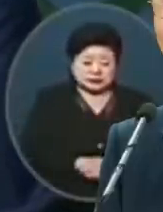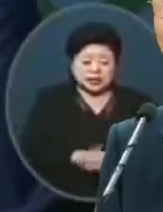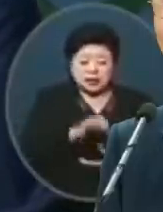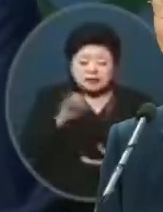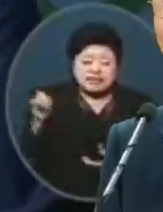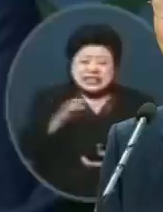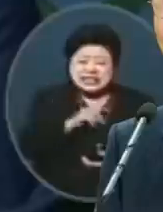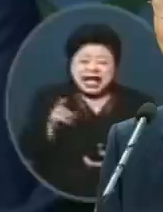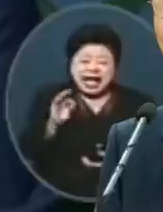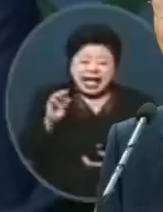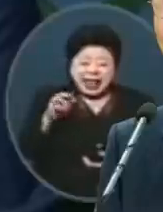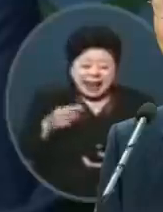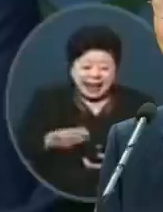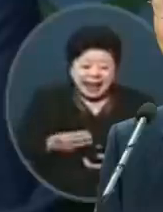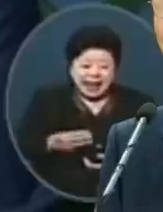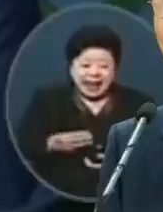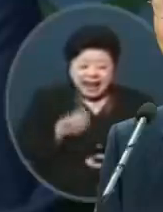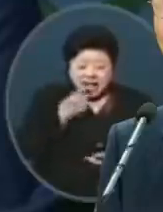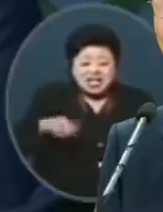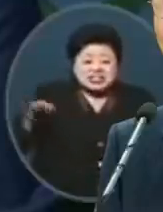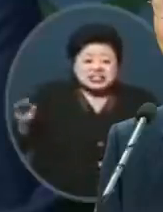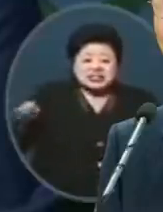미카엘,